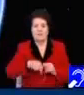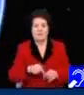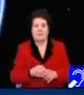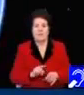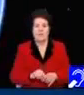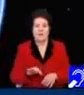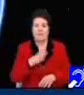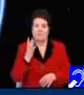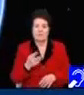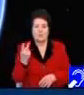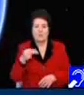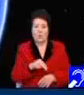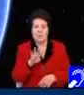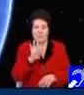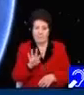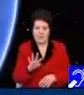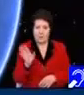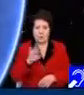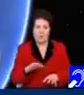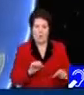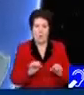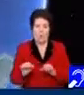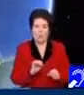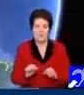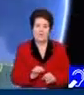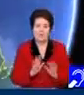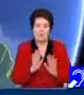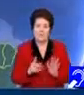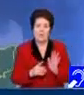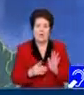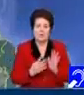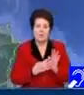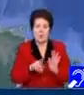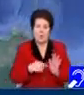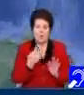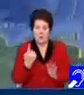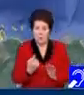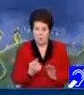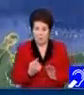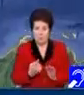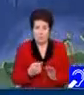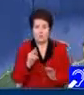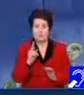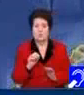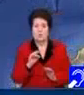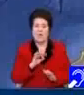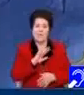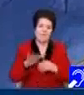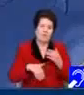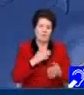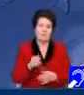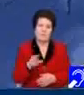istoria recentă a fost în 2004, când după un cutremur de magnitudine 9,1 în Oceanul Indian, un tsunami a făcut